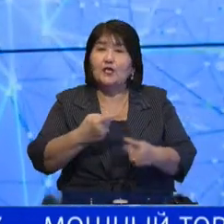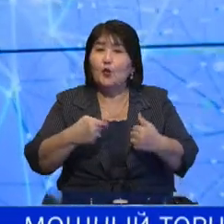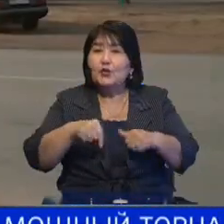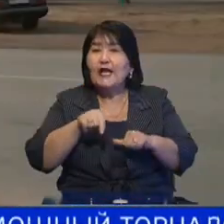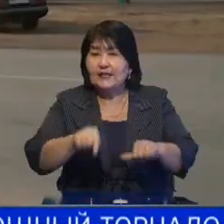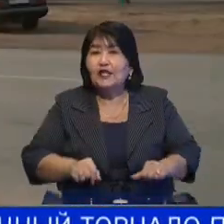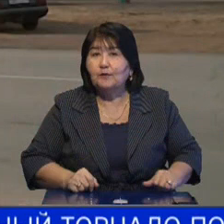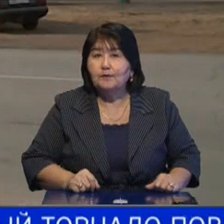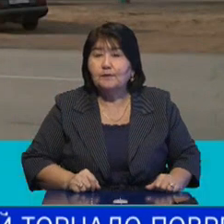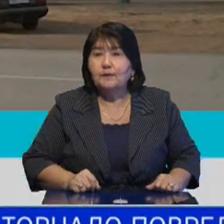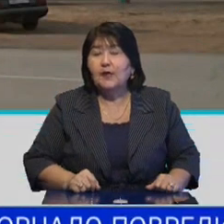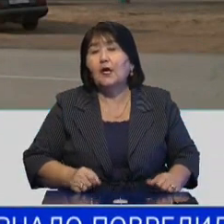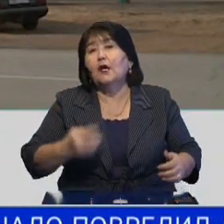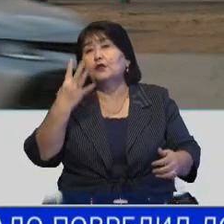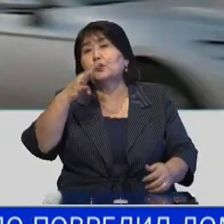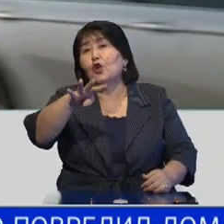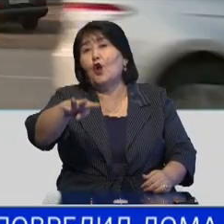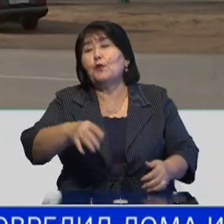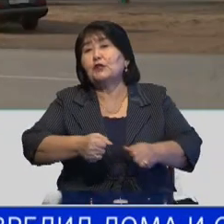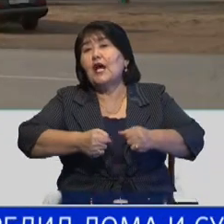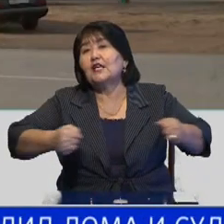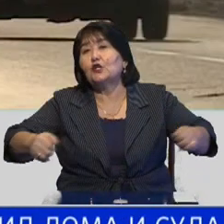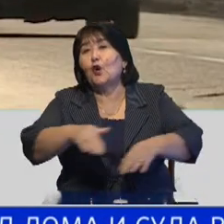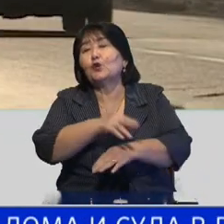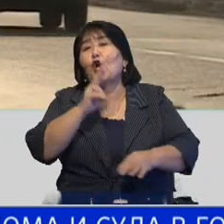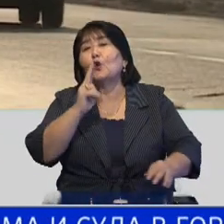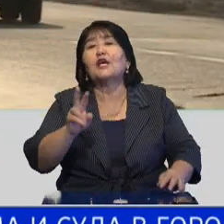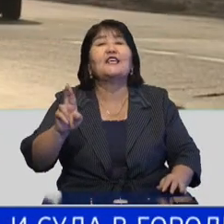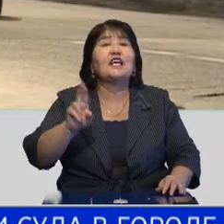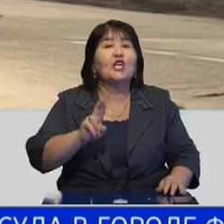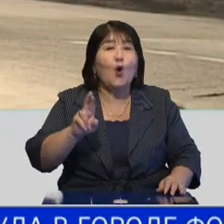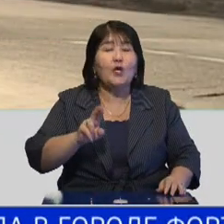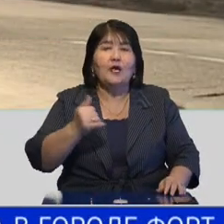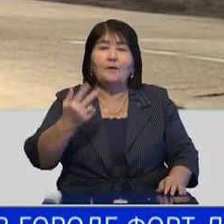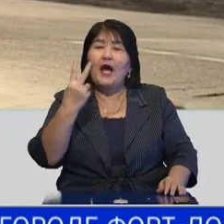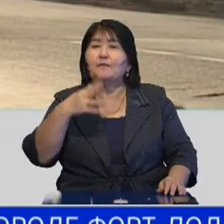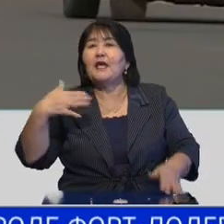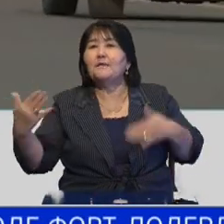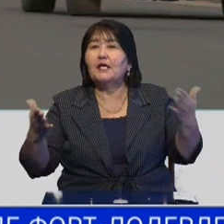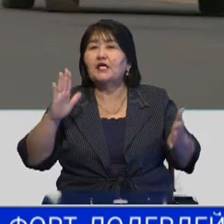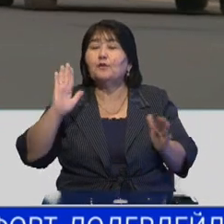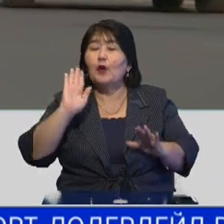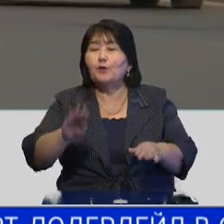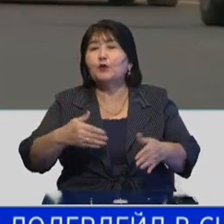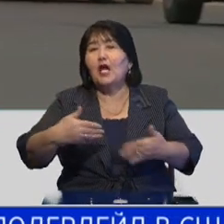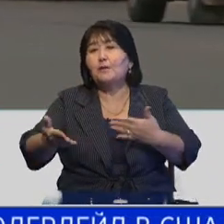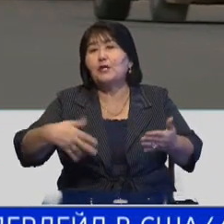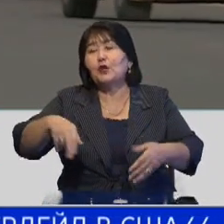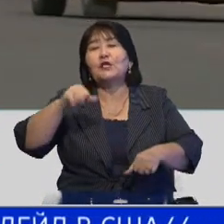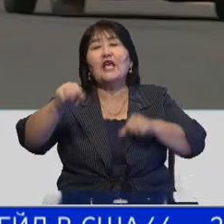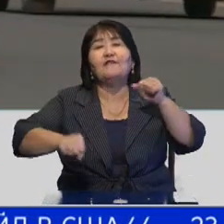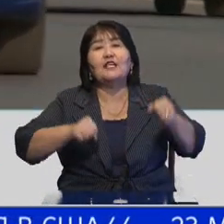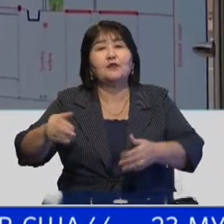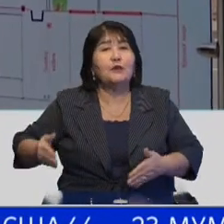участки. До четырех полос будет расширена улица Кожа Ахмета Яссауи. По обеим сторонам будут проложены пешеходные и